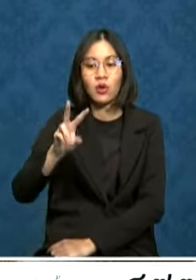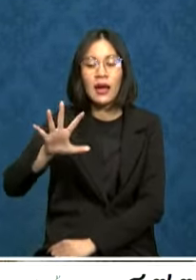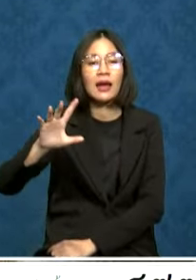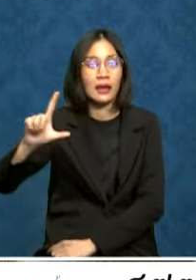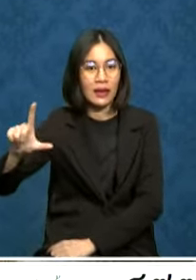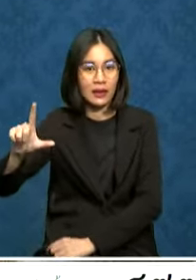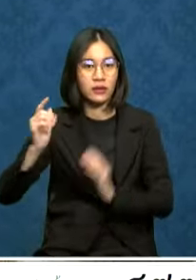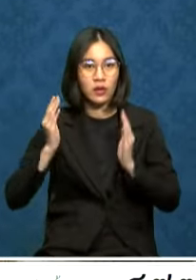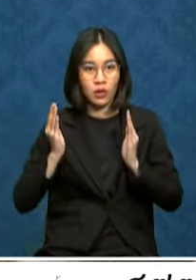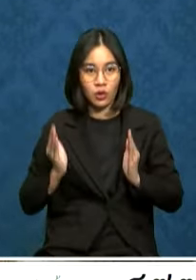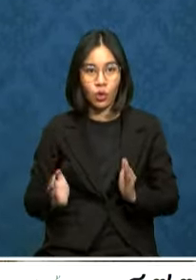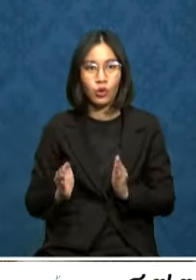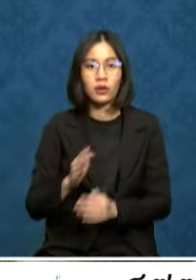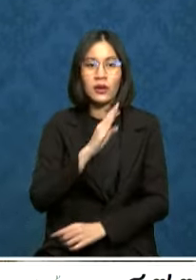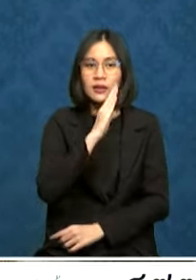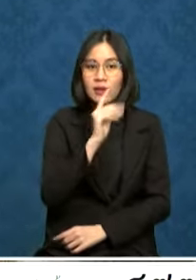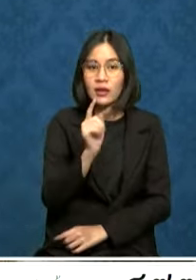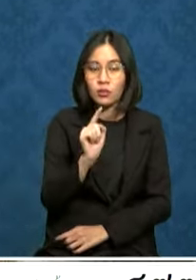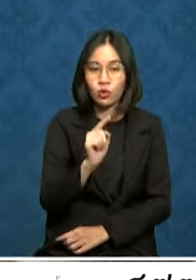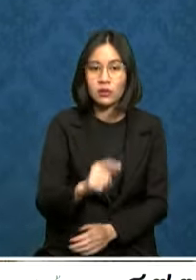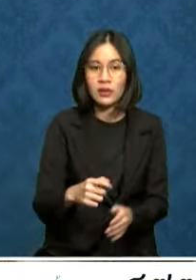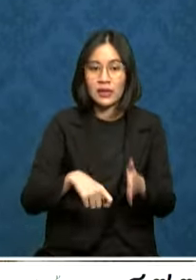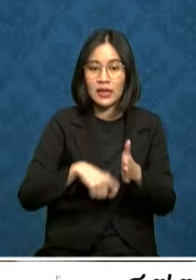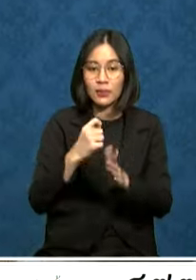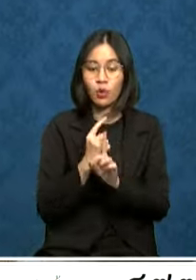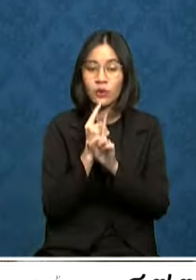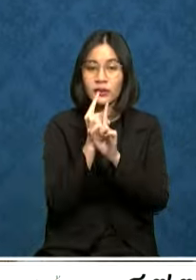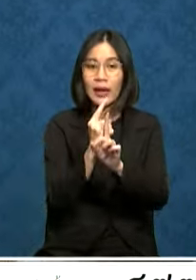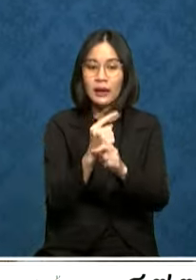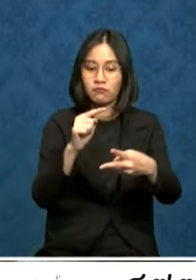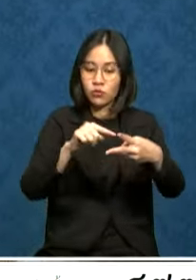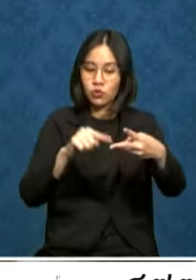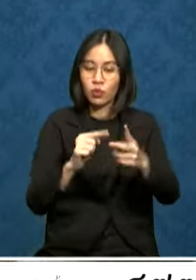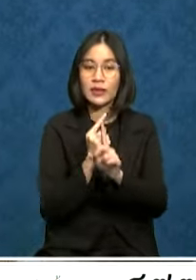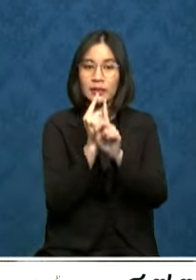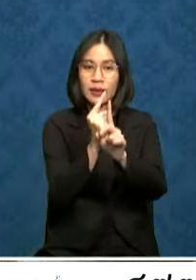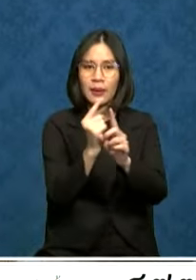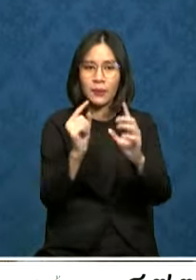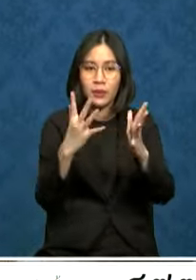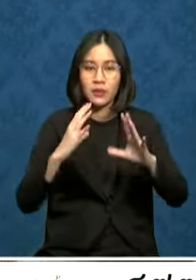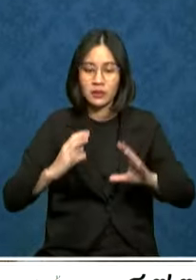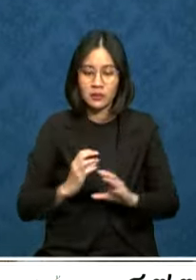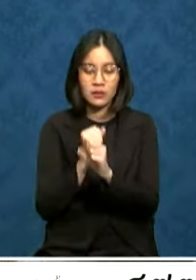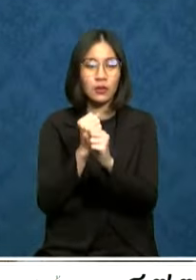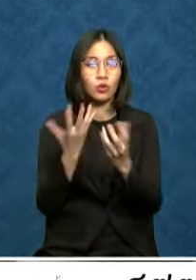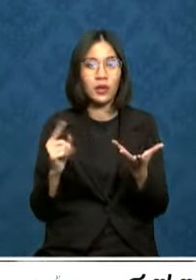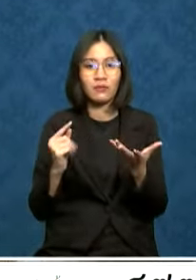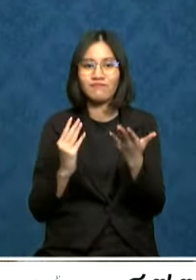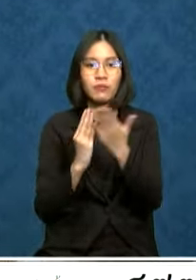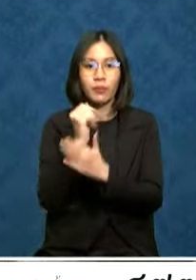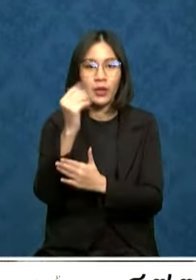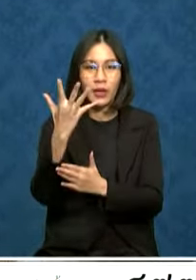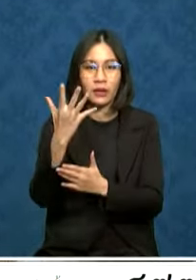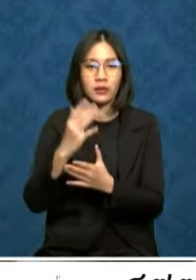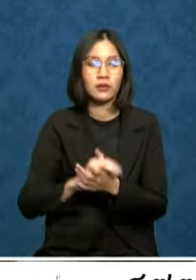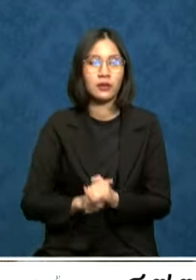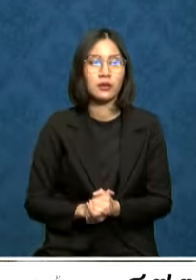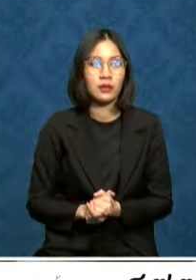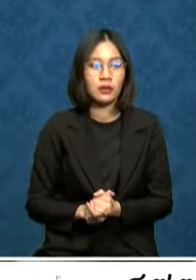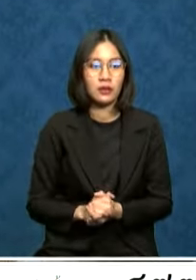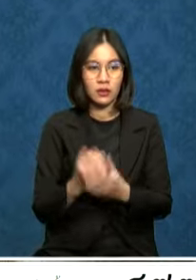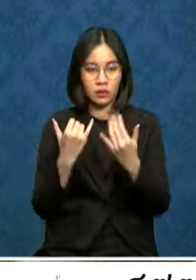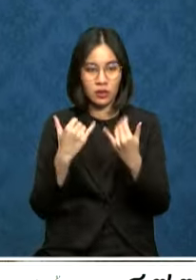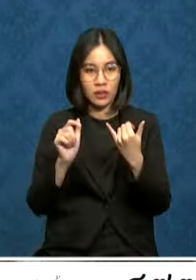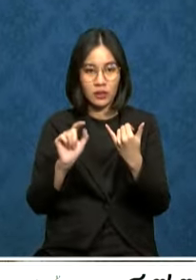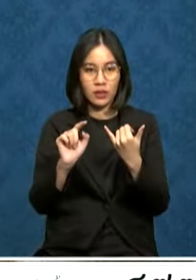คนถาเกิดวไม่ได้เข้าเงินไข สองข้อเนี้ยนั่นสรุปก็คอว่าไม่ผ่านทีน